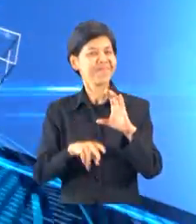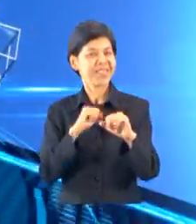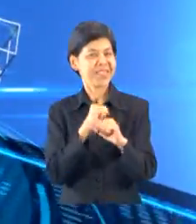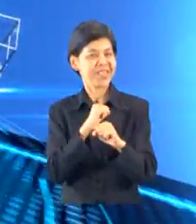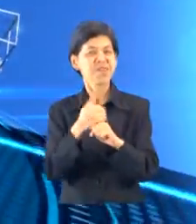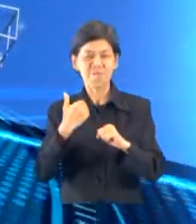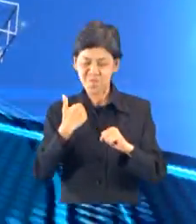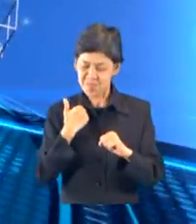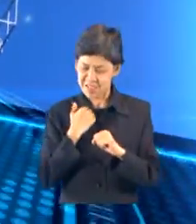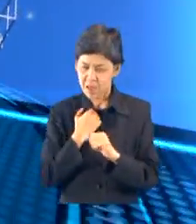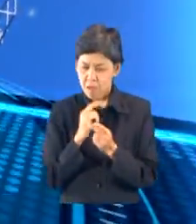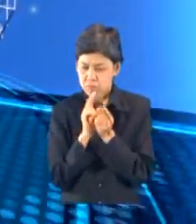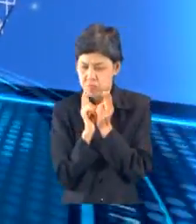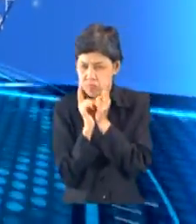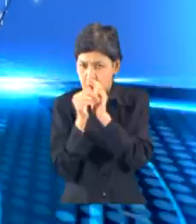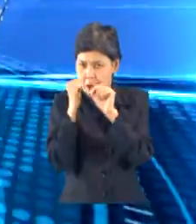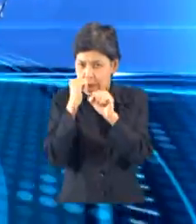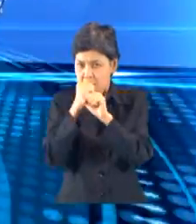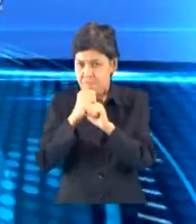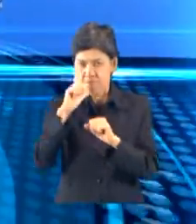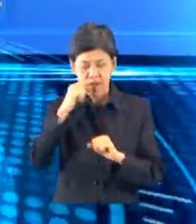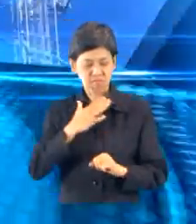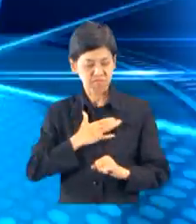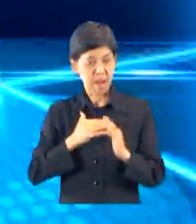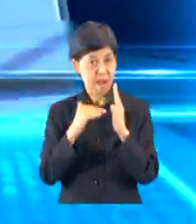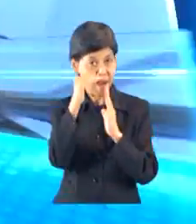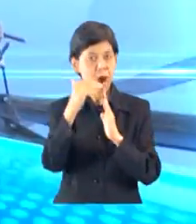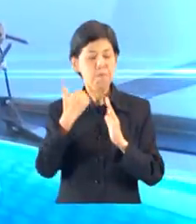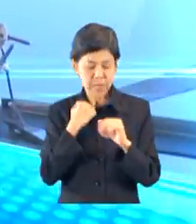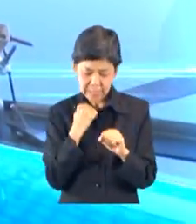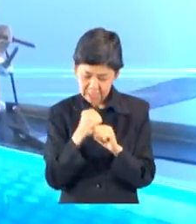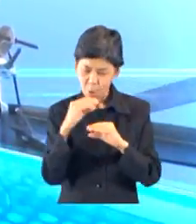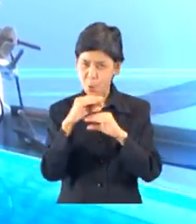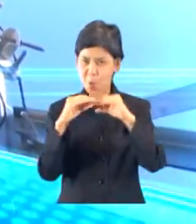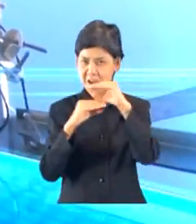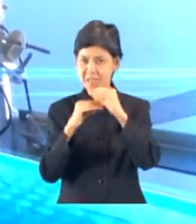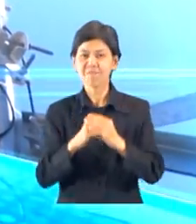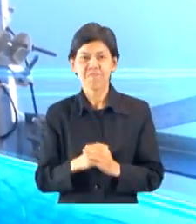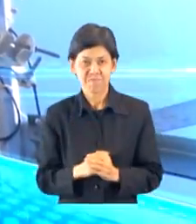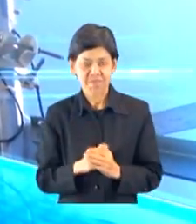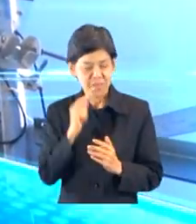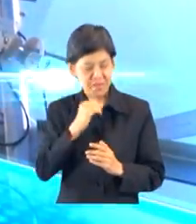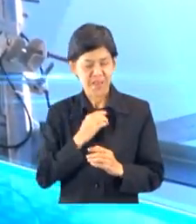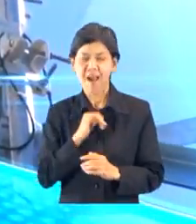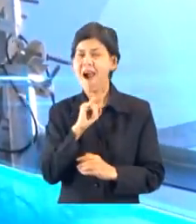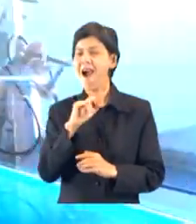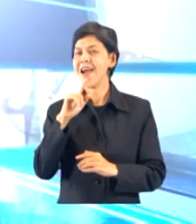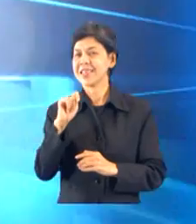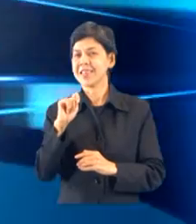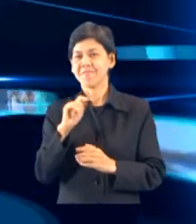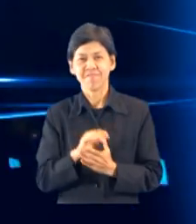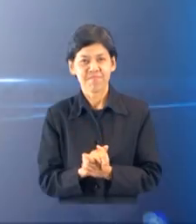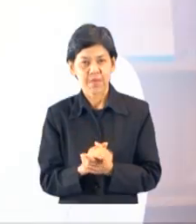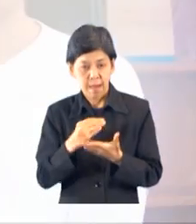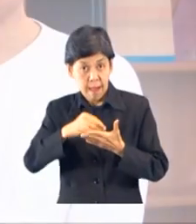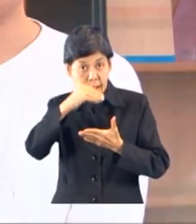ำเนินการติดตั้งระบบ WiMAX ในพื้นที่จังหวัดแม่ฮ่องสอนภายใต้ชื่อโครงการแม่ฮ่องสอน IT Valley ใน